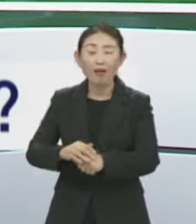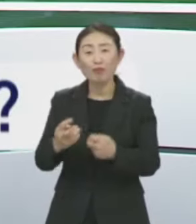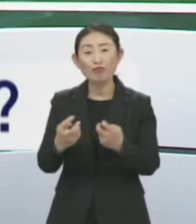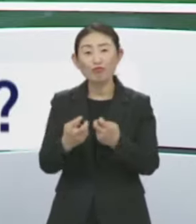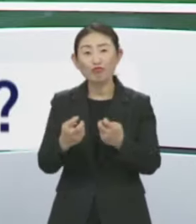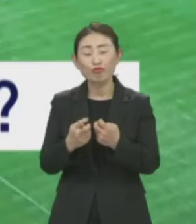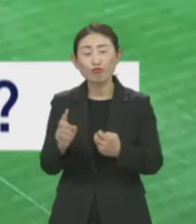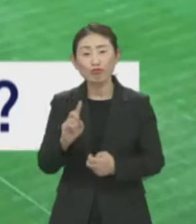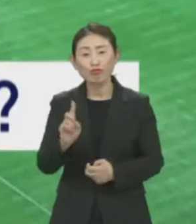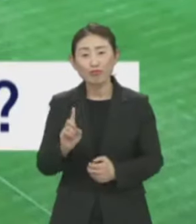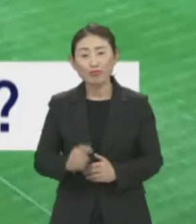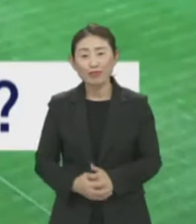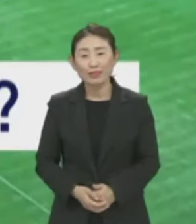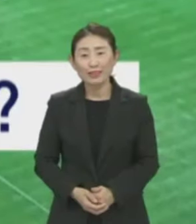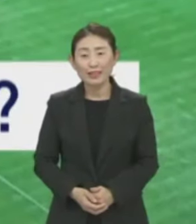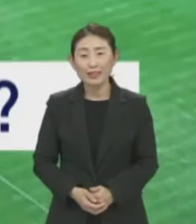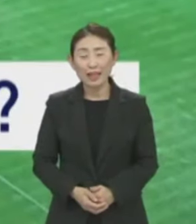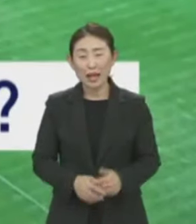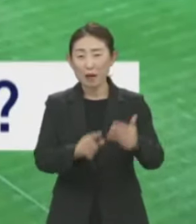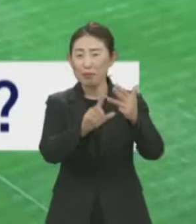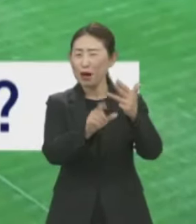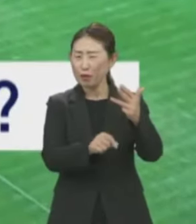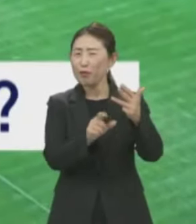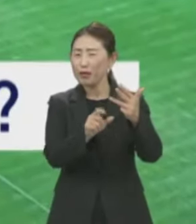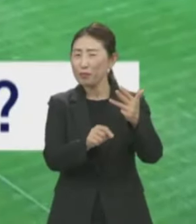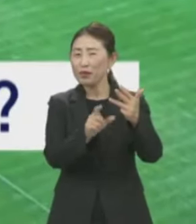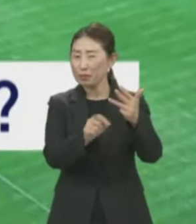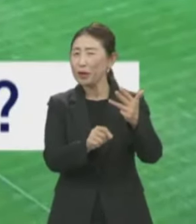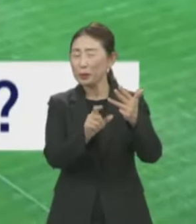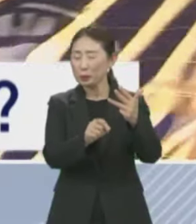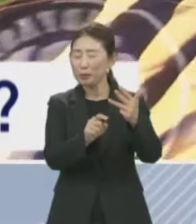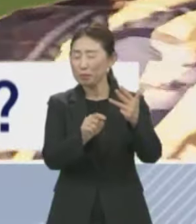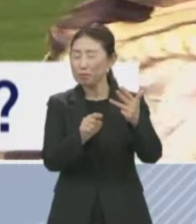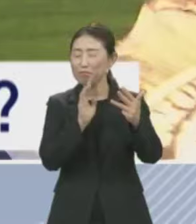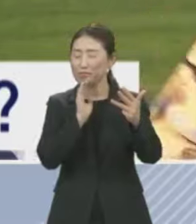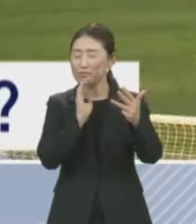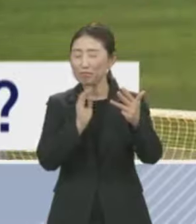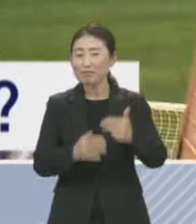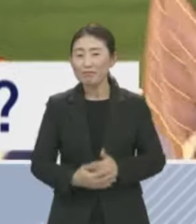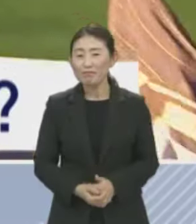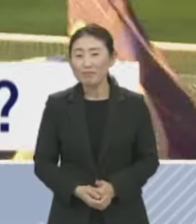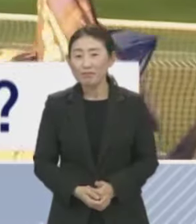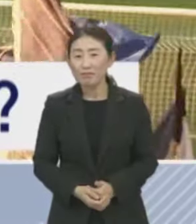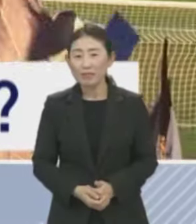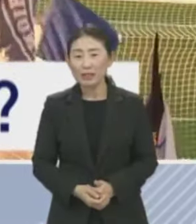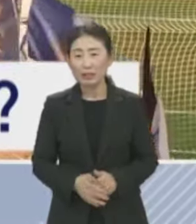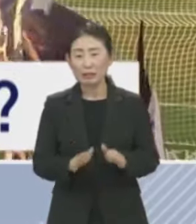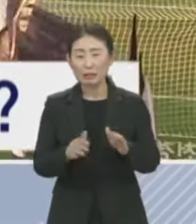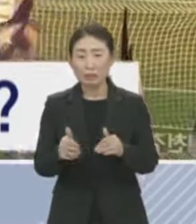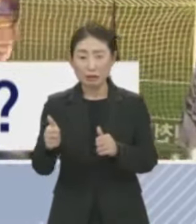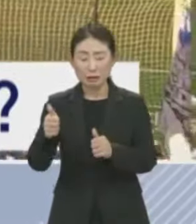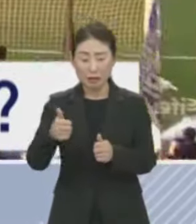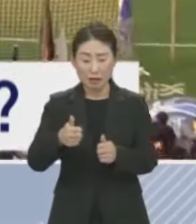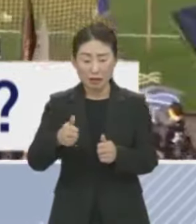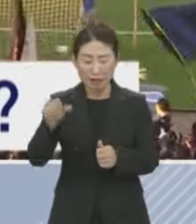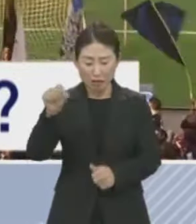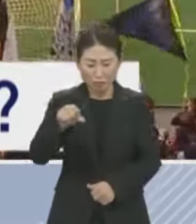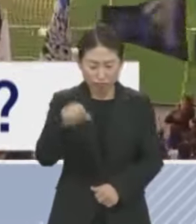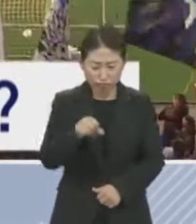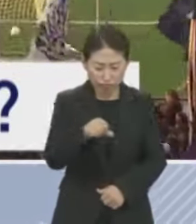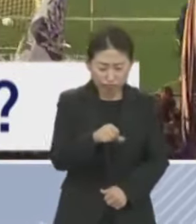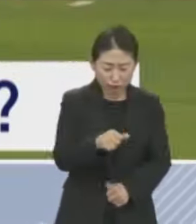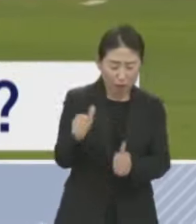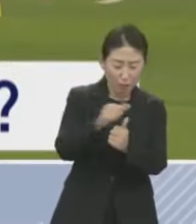점이었습니까? 아무래도 한 8월쯤 정도 되는 것 같고요. 저희가 좀 안 좋았다가 조금